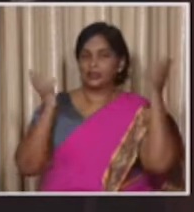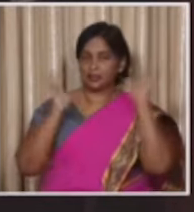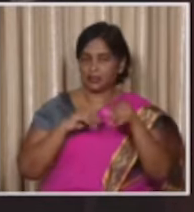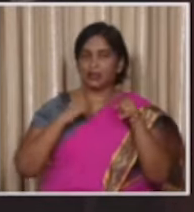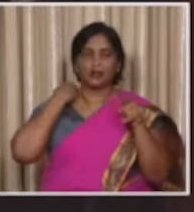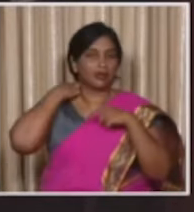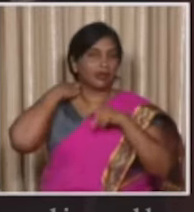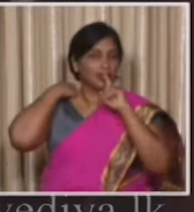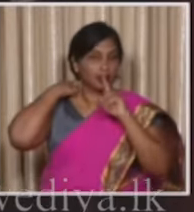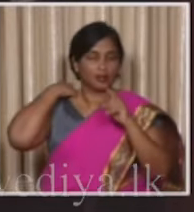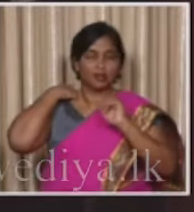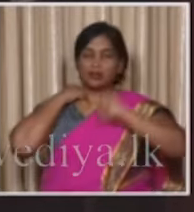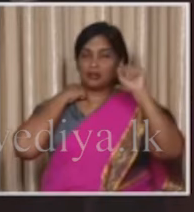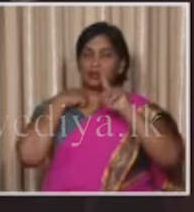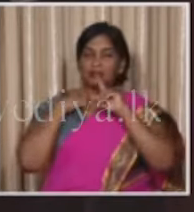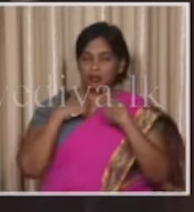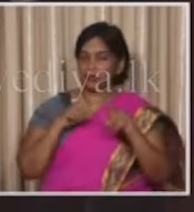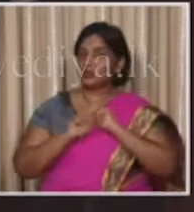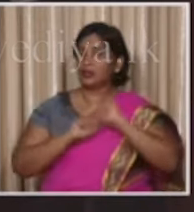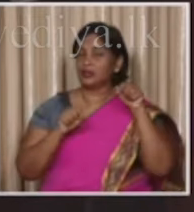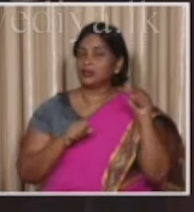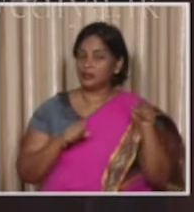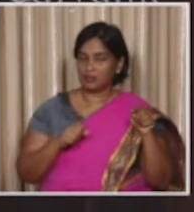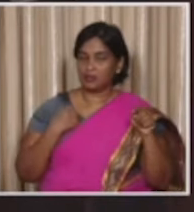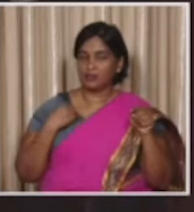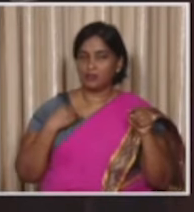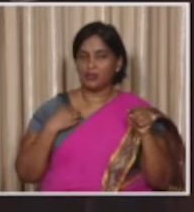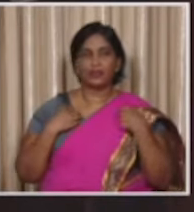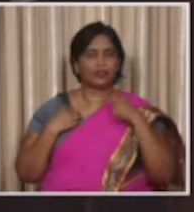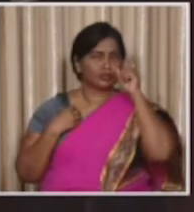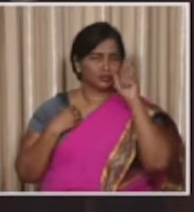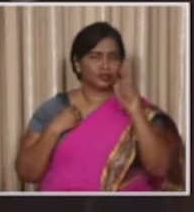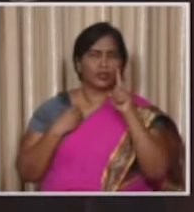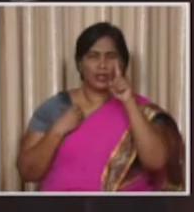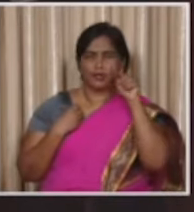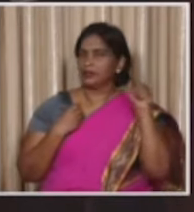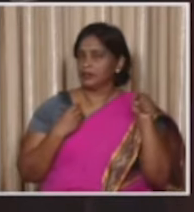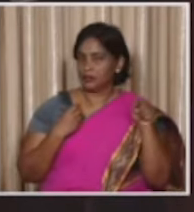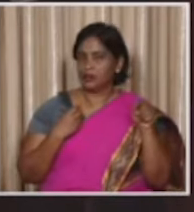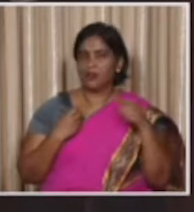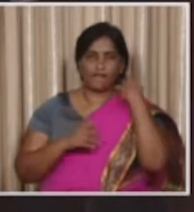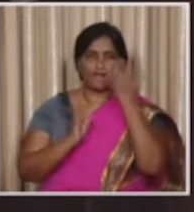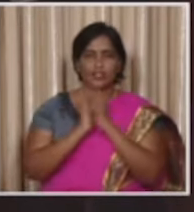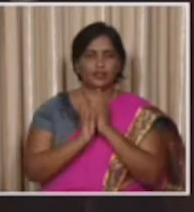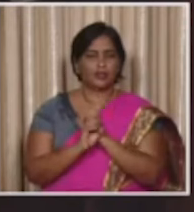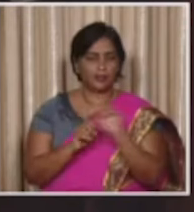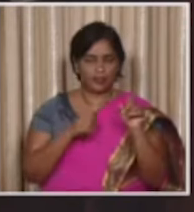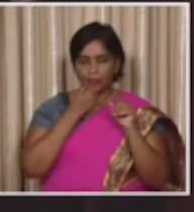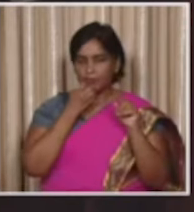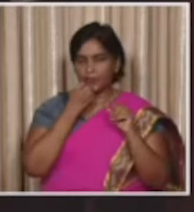එතන අර මම කියපු අරගලය ගැන කියනකොට ඒ අරගලය මම දැක්කා එක දනක තියෙනවා Facebook එකේ සටහනක්